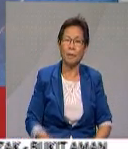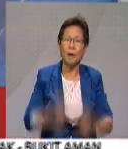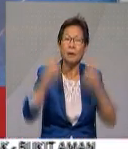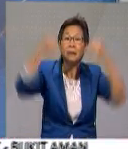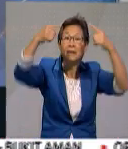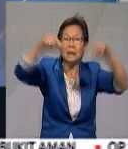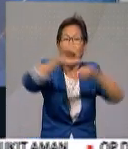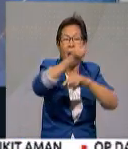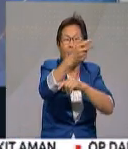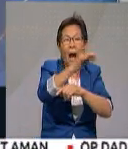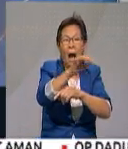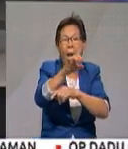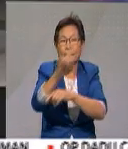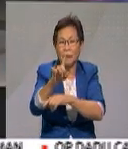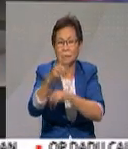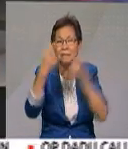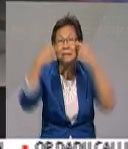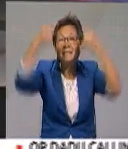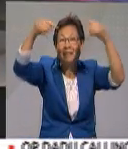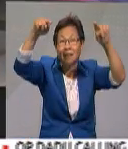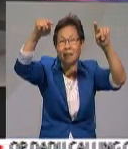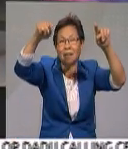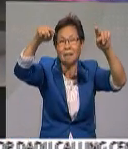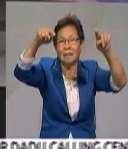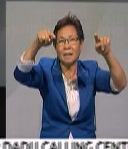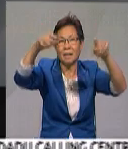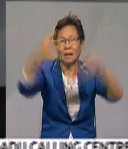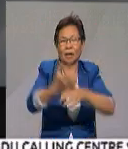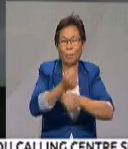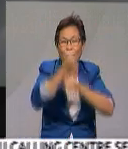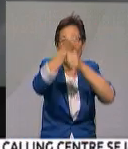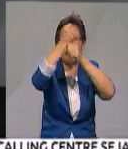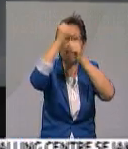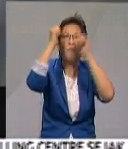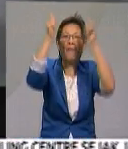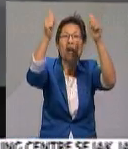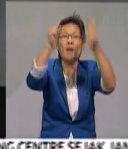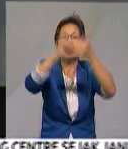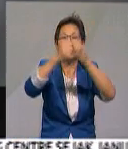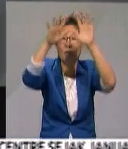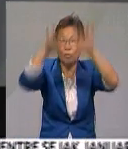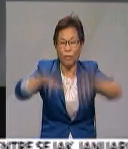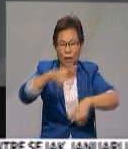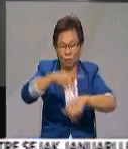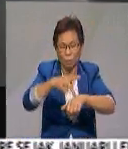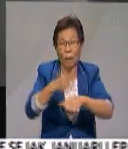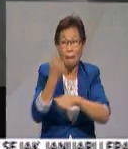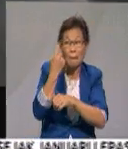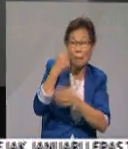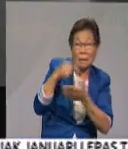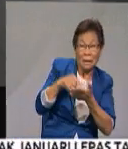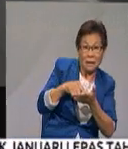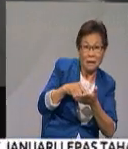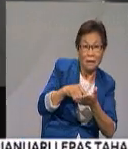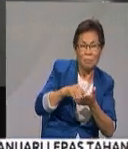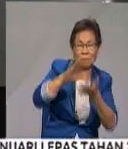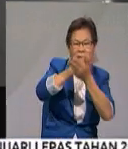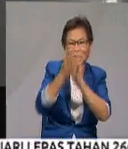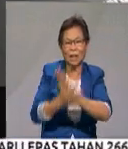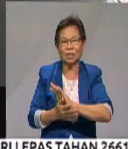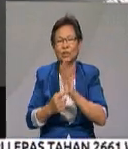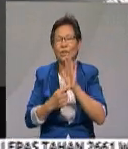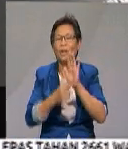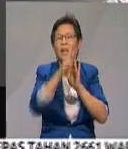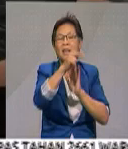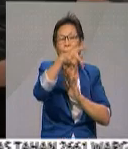Kejayaan Ahmad Ali Huzaifi Abdullah Hazawi meraih pingat sulung di Petas Sukan SEA Filipina baru-baru ini menjadi penanda